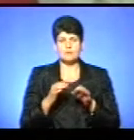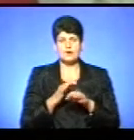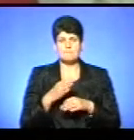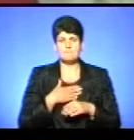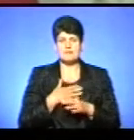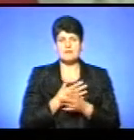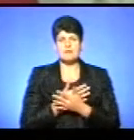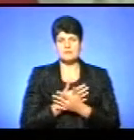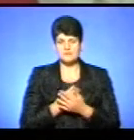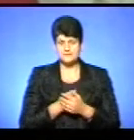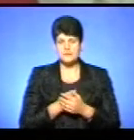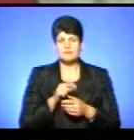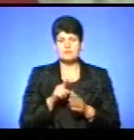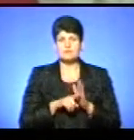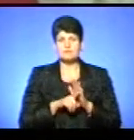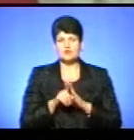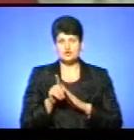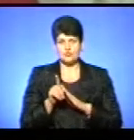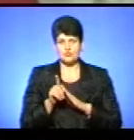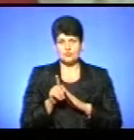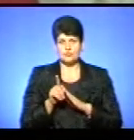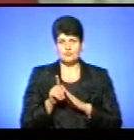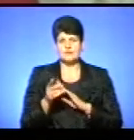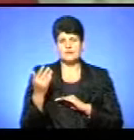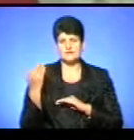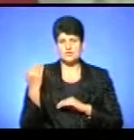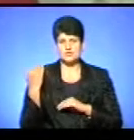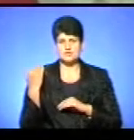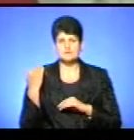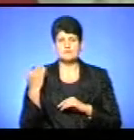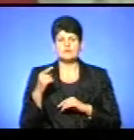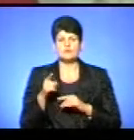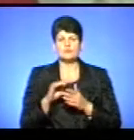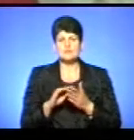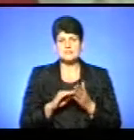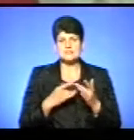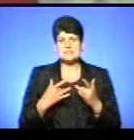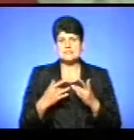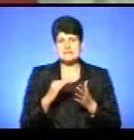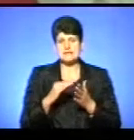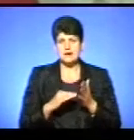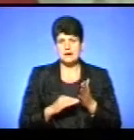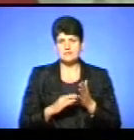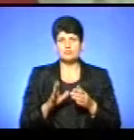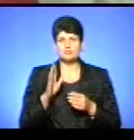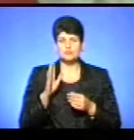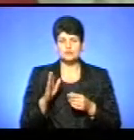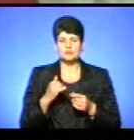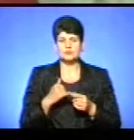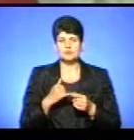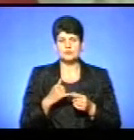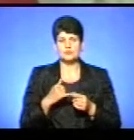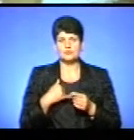«Мій Янгол». Він був започаткований вже досить давніше, був написаний сценарій. Він буде вже в нас в